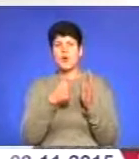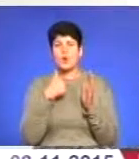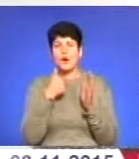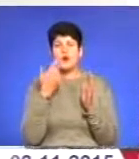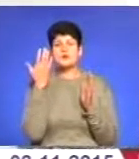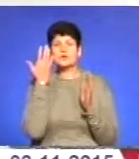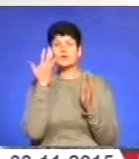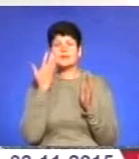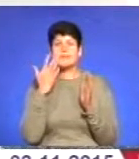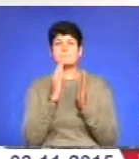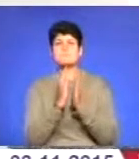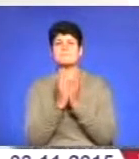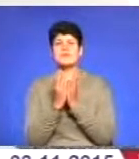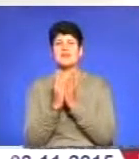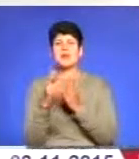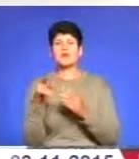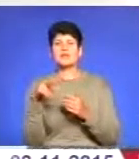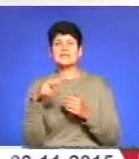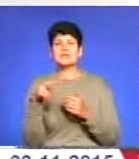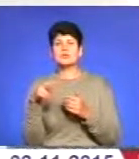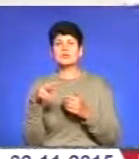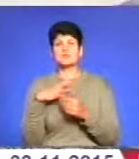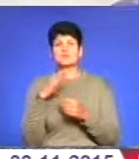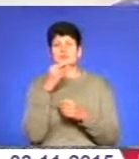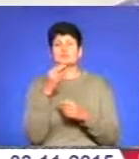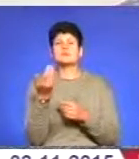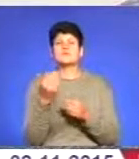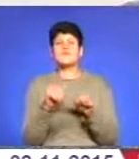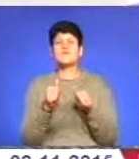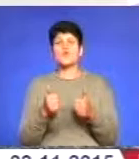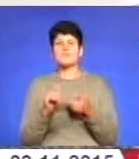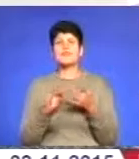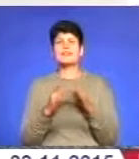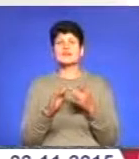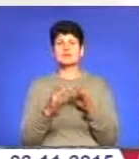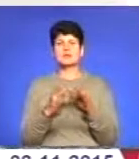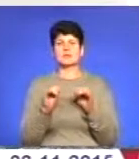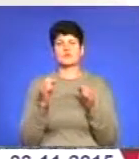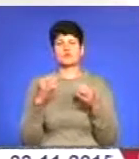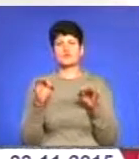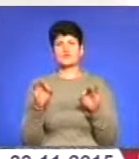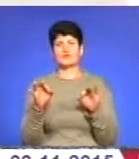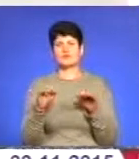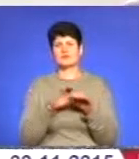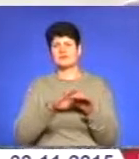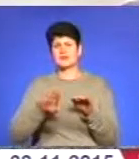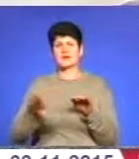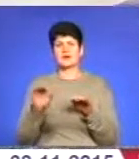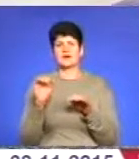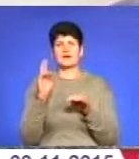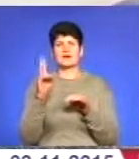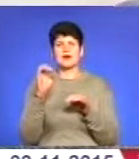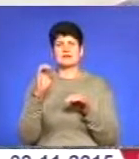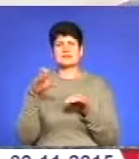когда библиотека озвученной литературы решила, что им нужен формат электронный, который бы позволил уйти от кассет, потому что начали